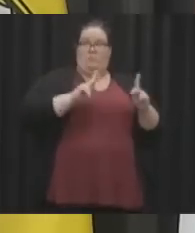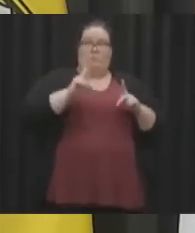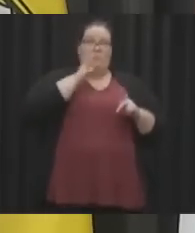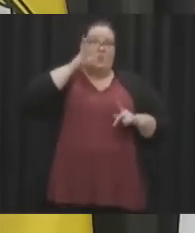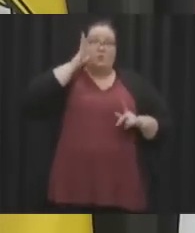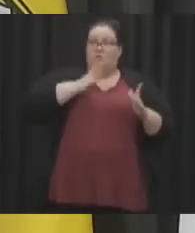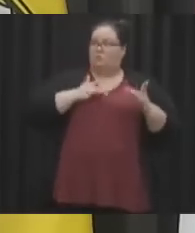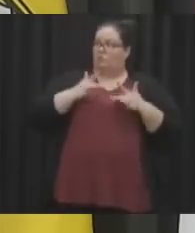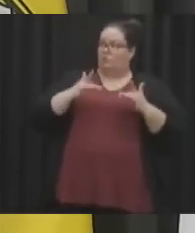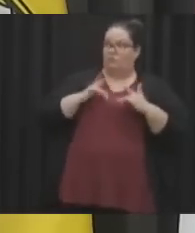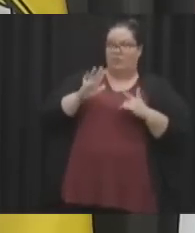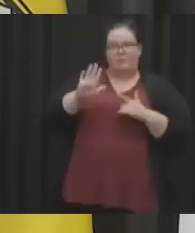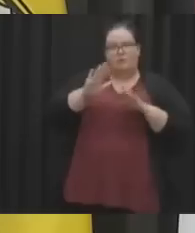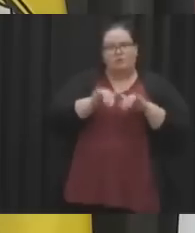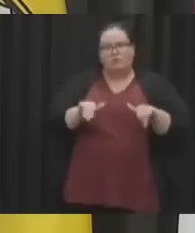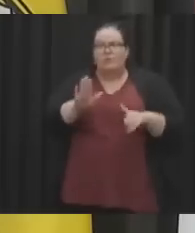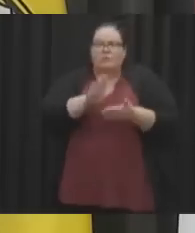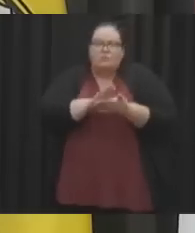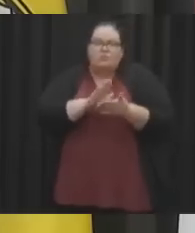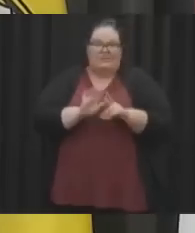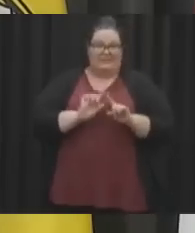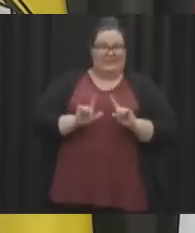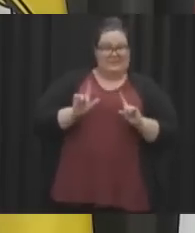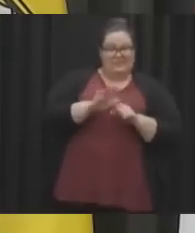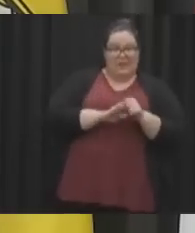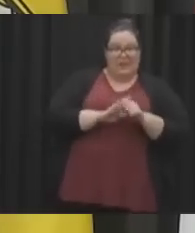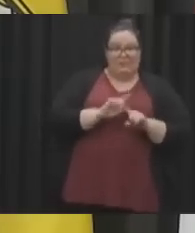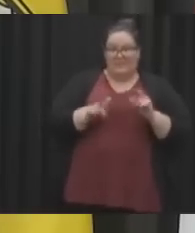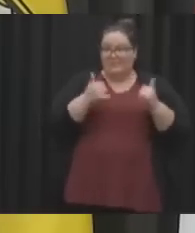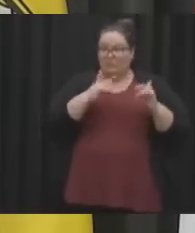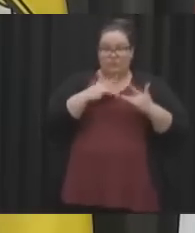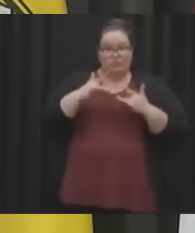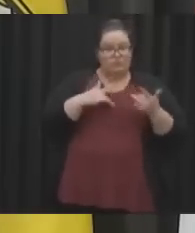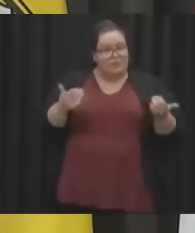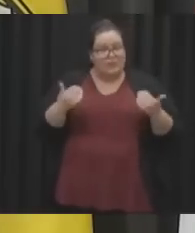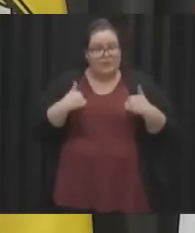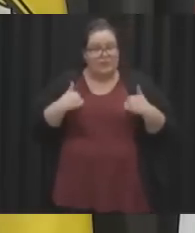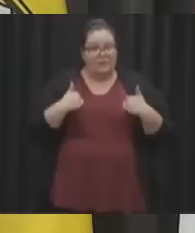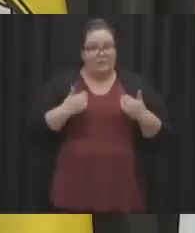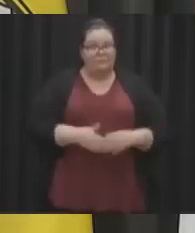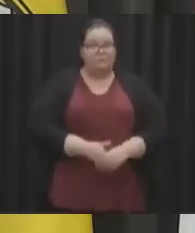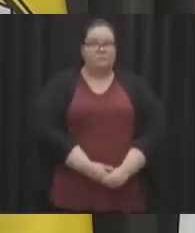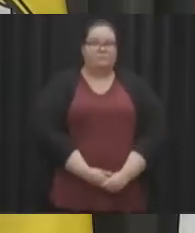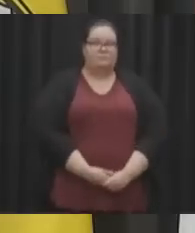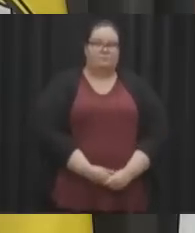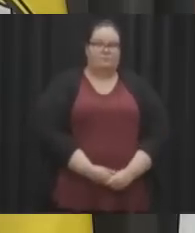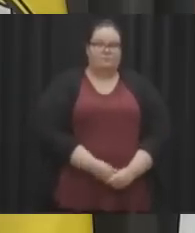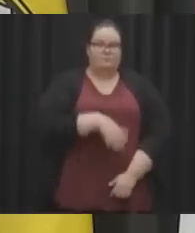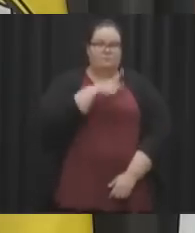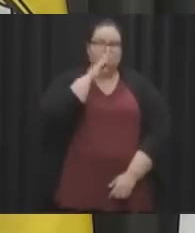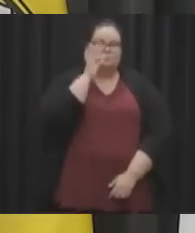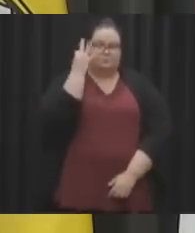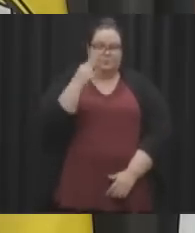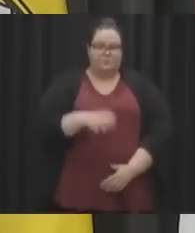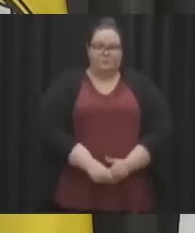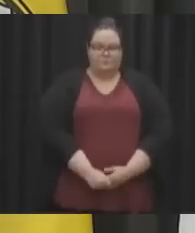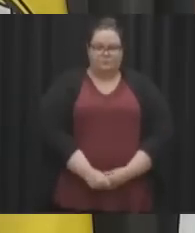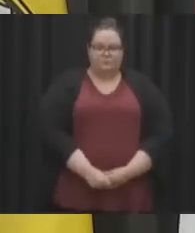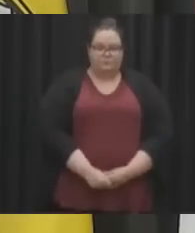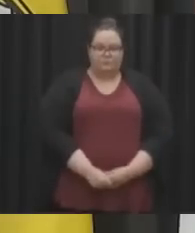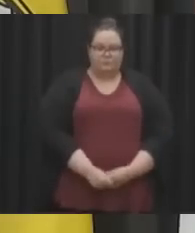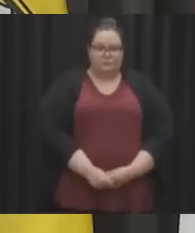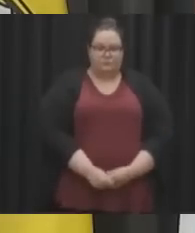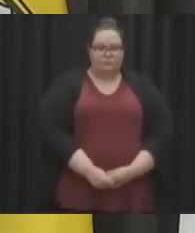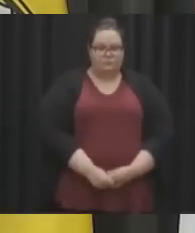COVID-19. Et ça, c'est pourquoi on va changer les protocoles pour l'utilisation des masques dans les écoles publiques, dans